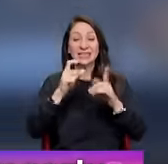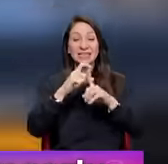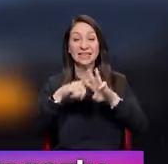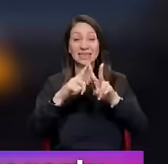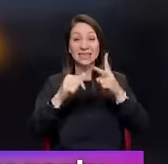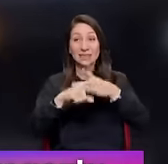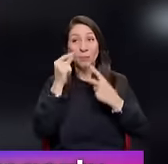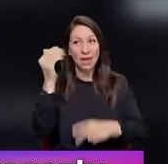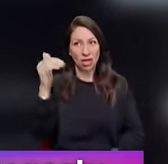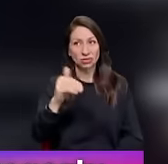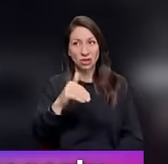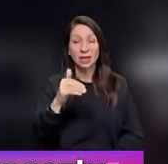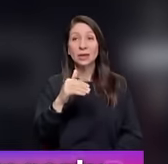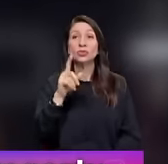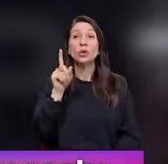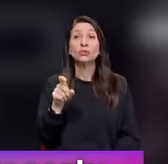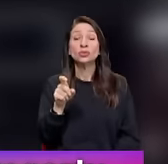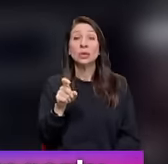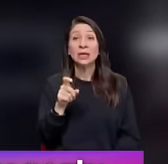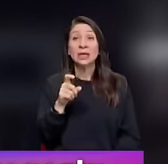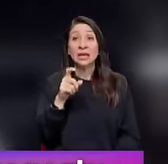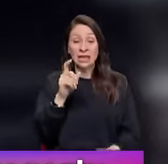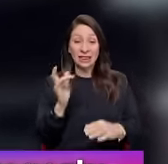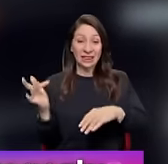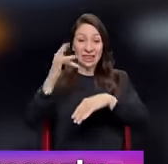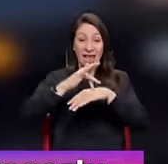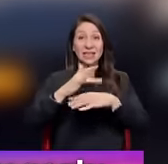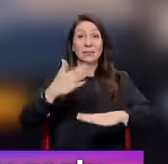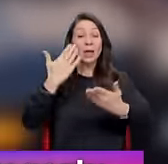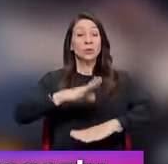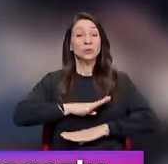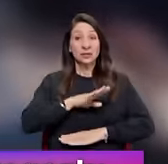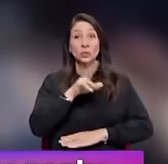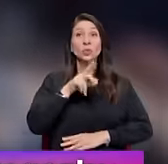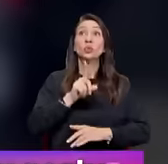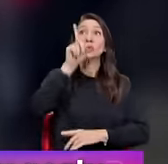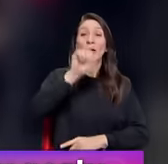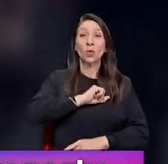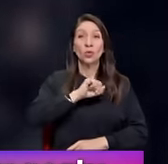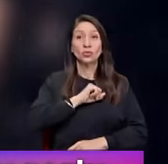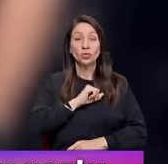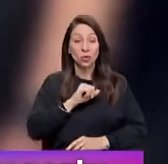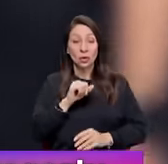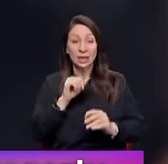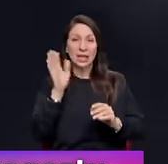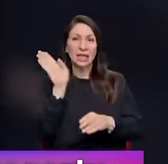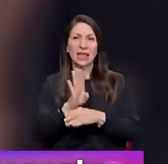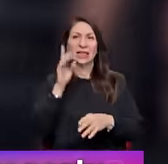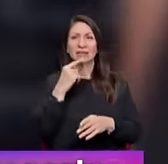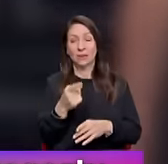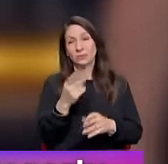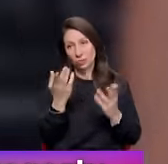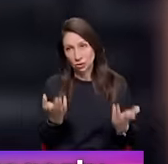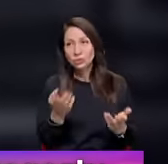de gelecek. Nabi Bey sormuş. Terasa çıkacak mı diye. Bence artık yükseklik korkusu, fobisini yendik Deniz